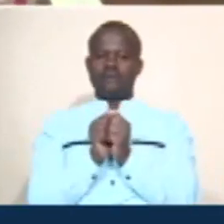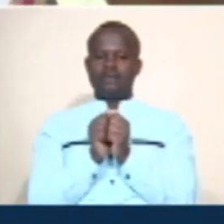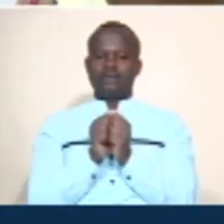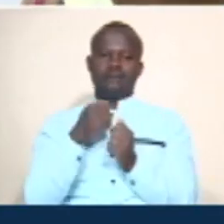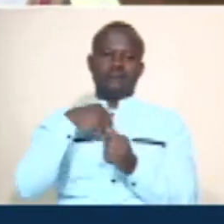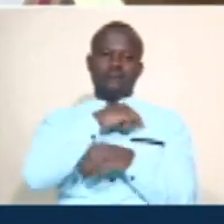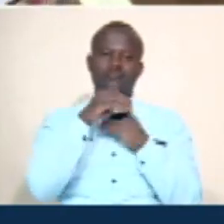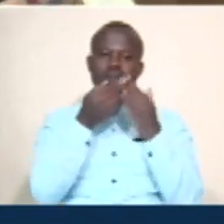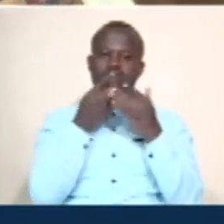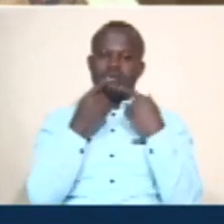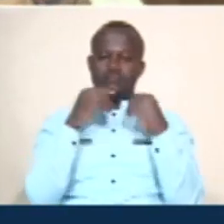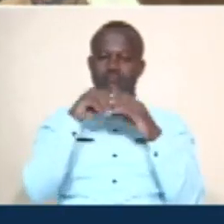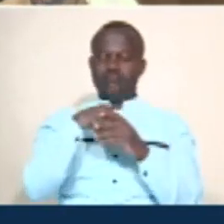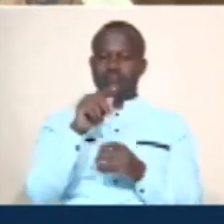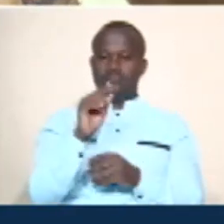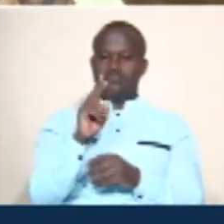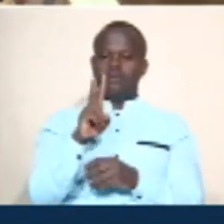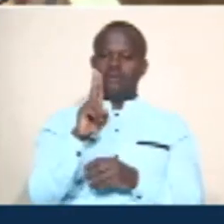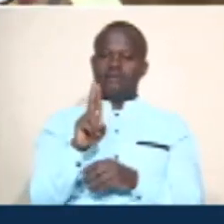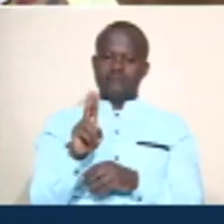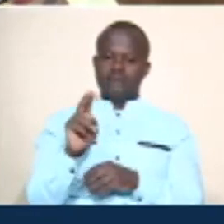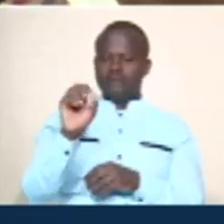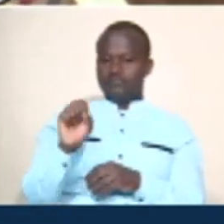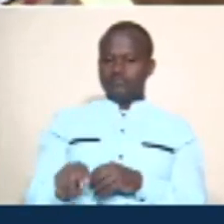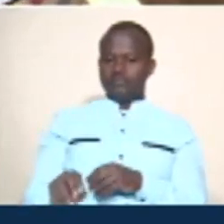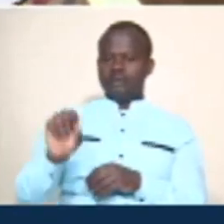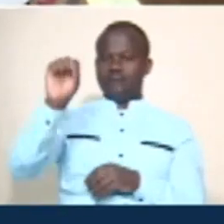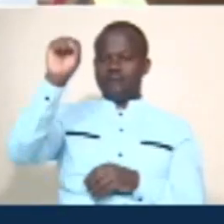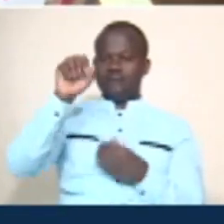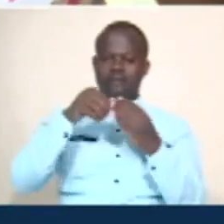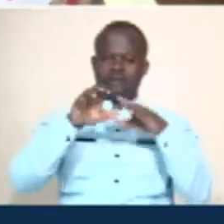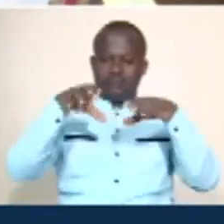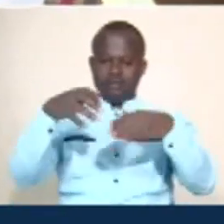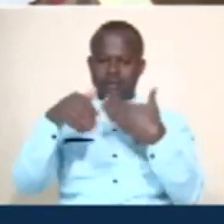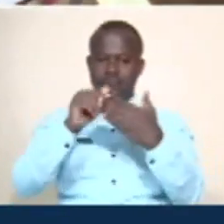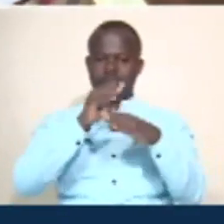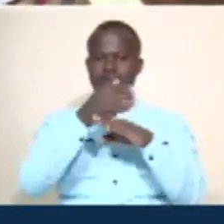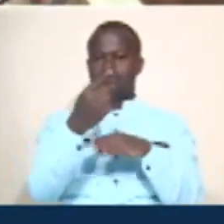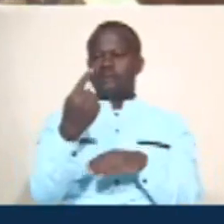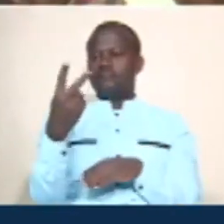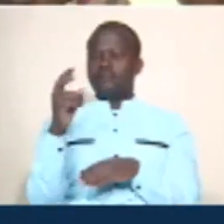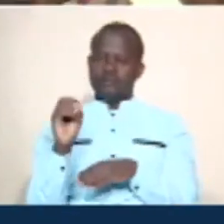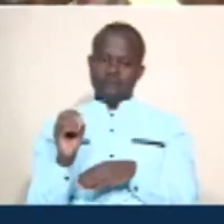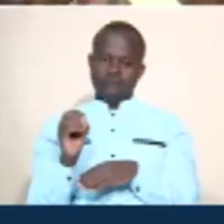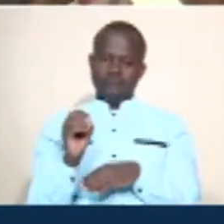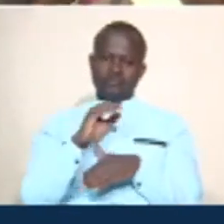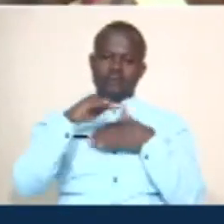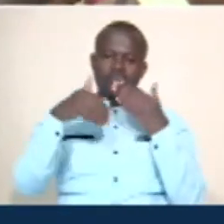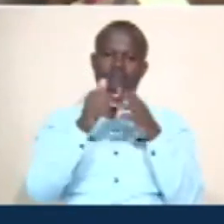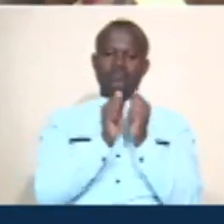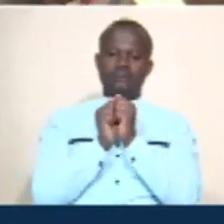Ubu tuvugana muri Kivu y'Amajyepfo n'Amajyaruguru ari imitwe yatwaje intwaro irenga 120